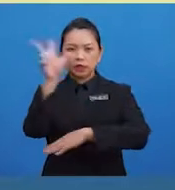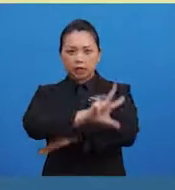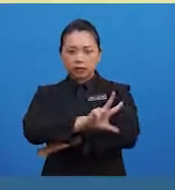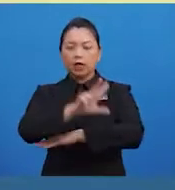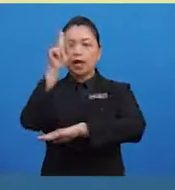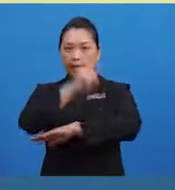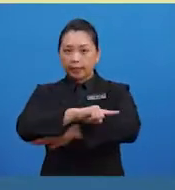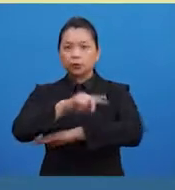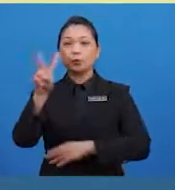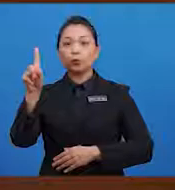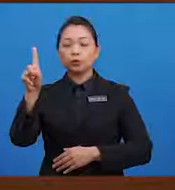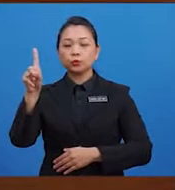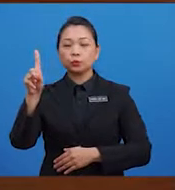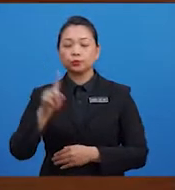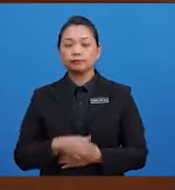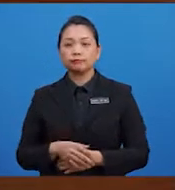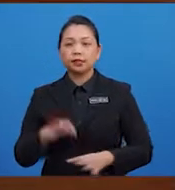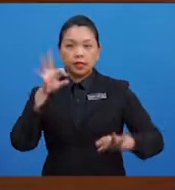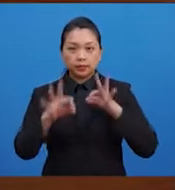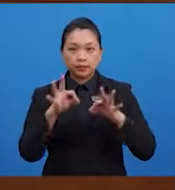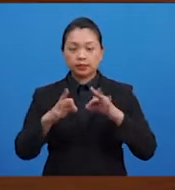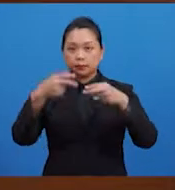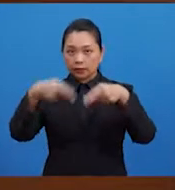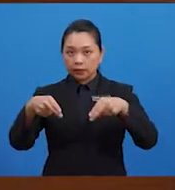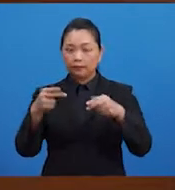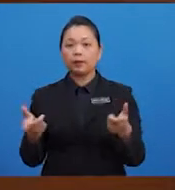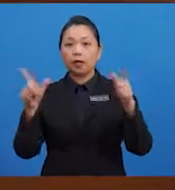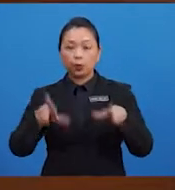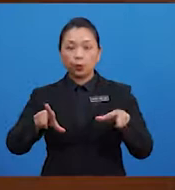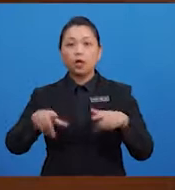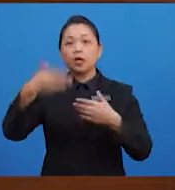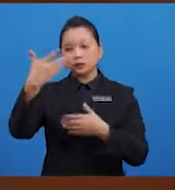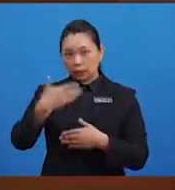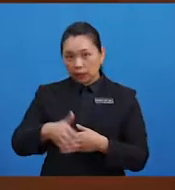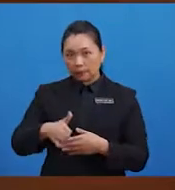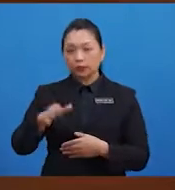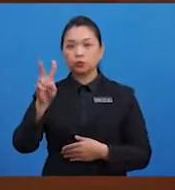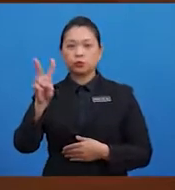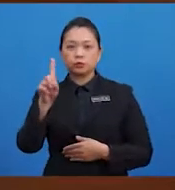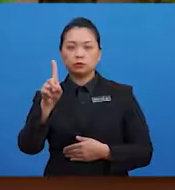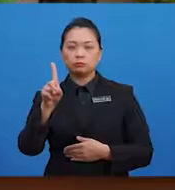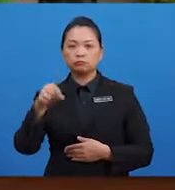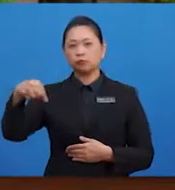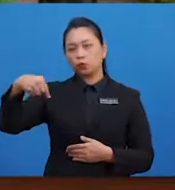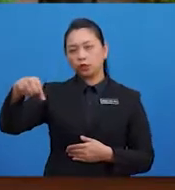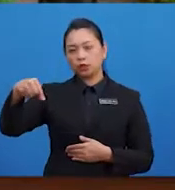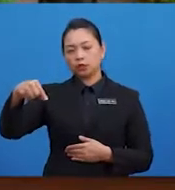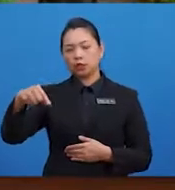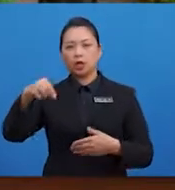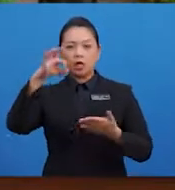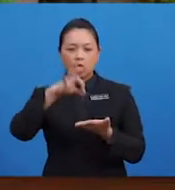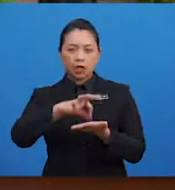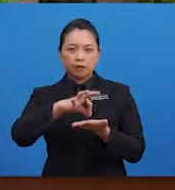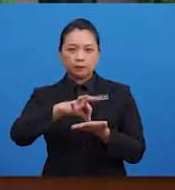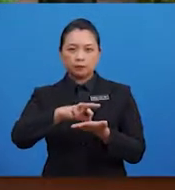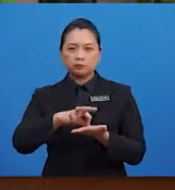hari ke-21. Jika penetasan berlaku selepas hari ke-21, kualiti anak ayam